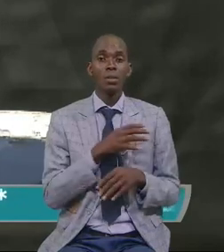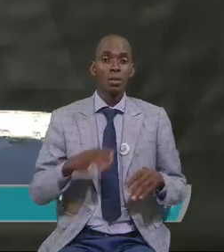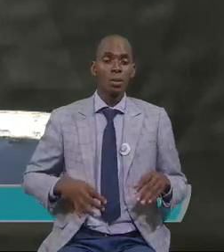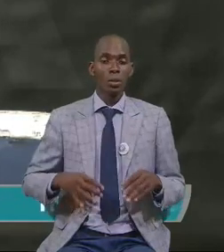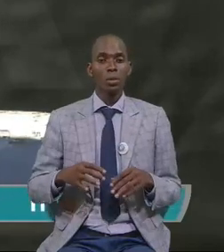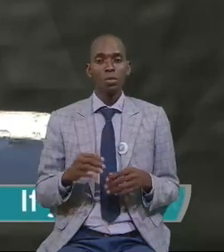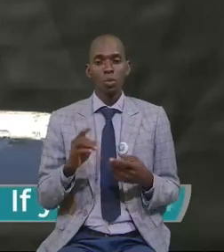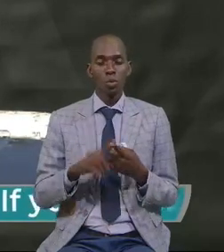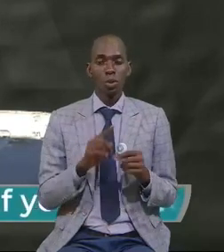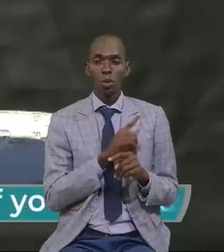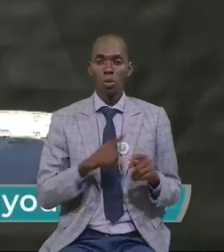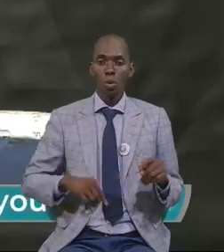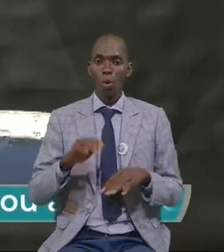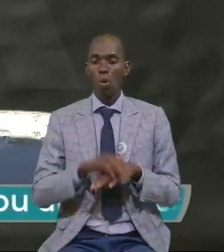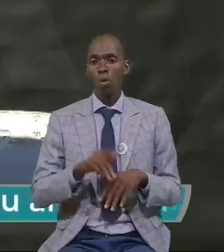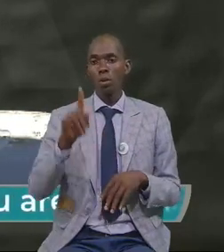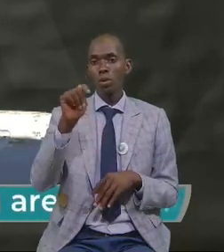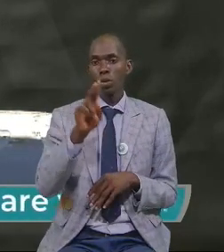correctes.